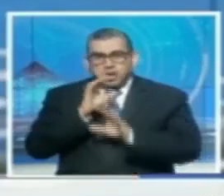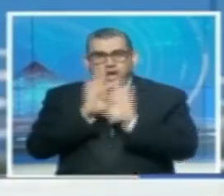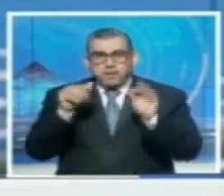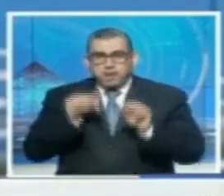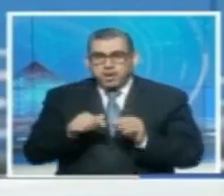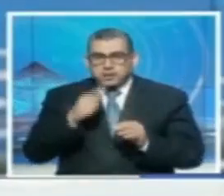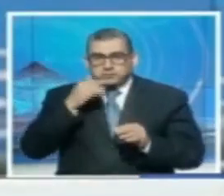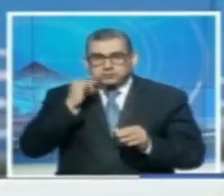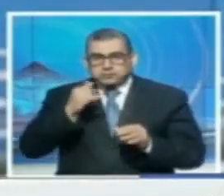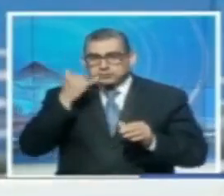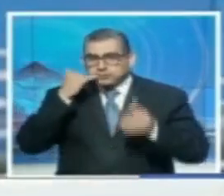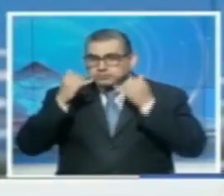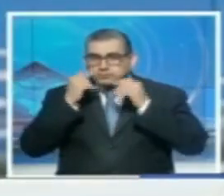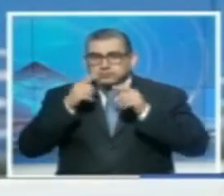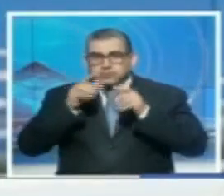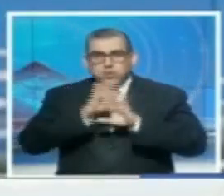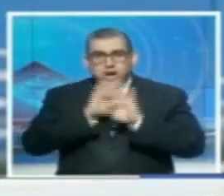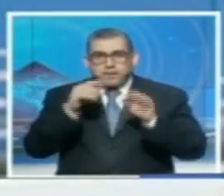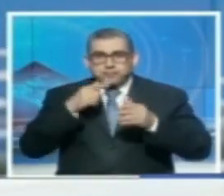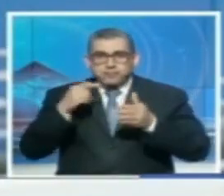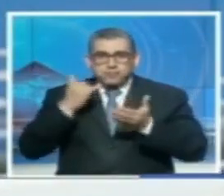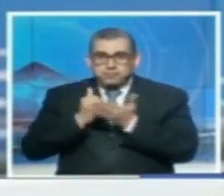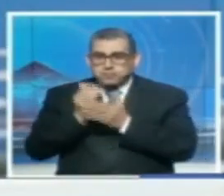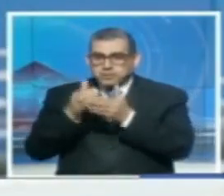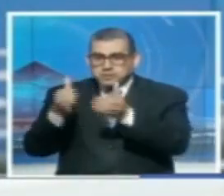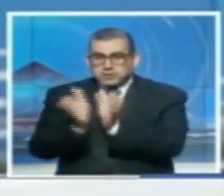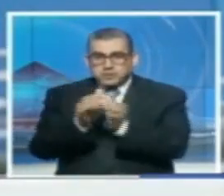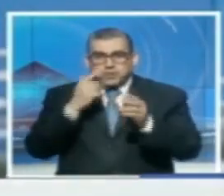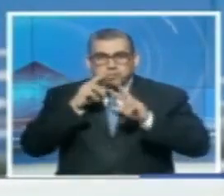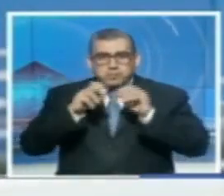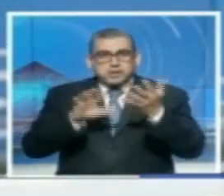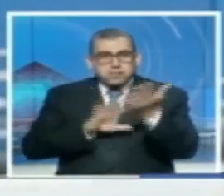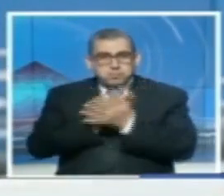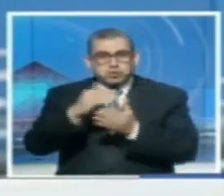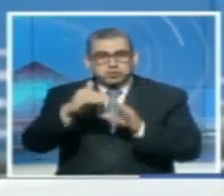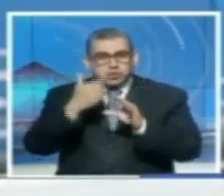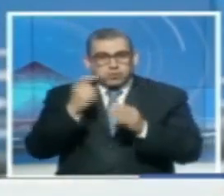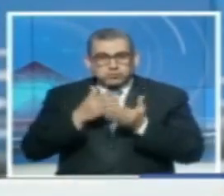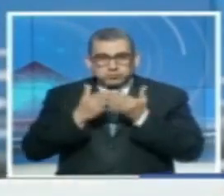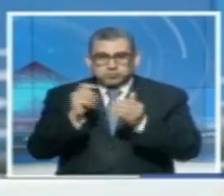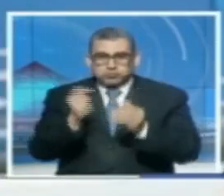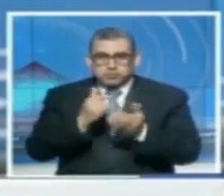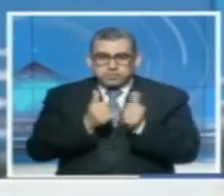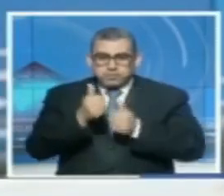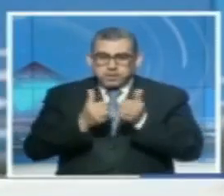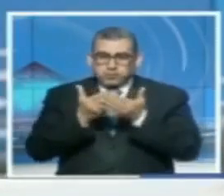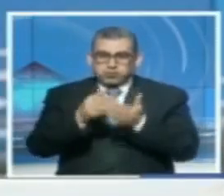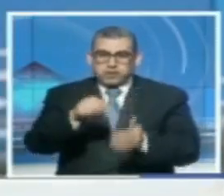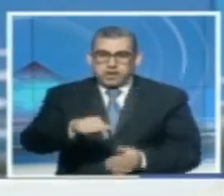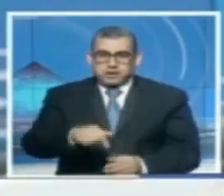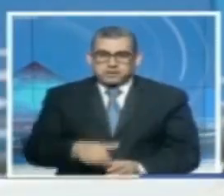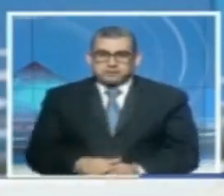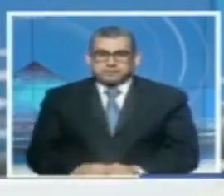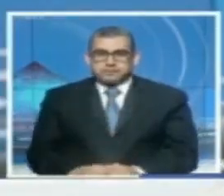غرفة عمليات بكل إدارة تعليمية لبحث أي شكوى تعوق سير الامتحانات.